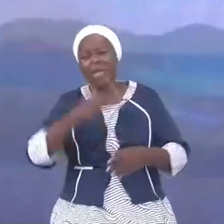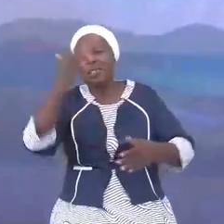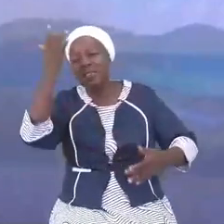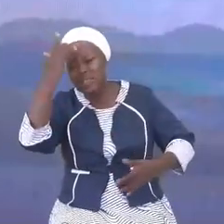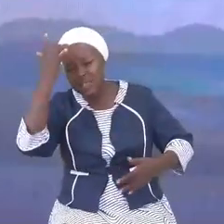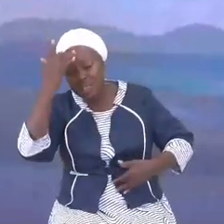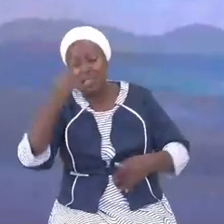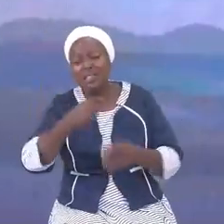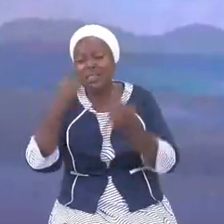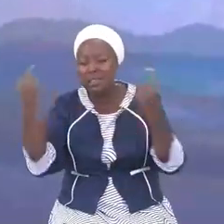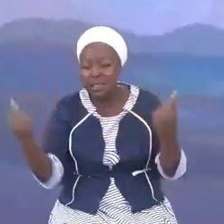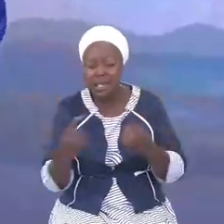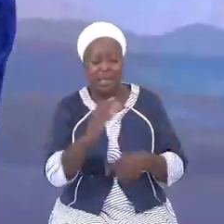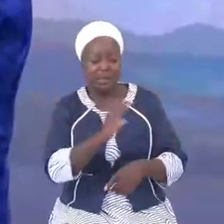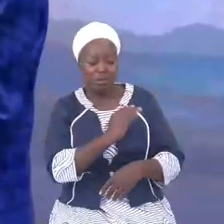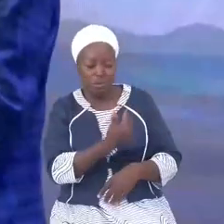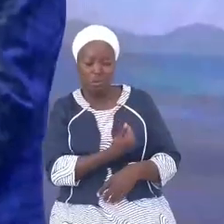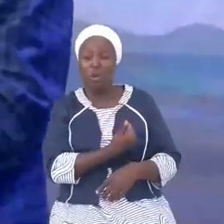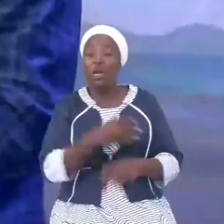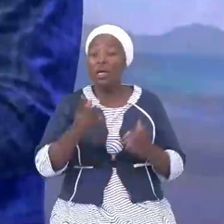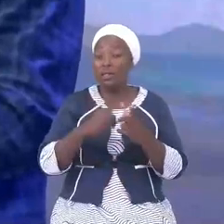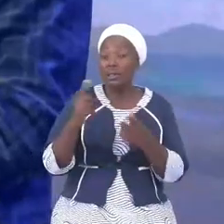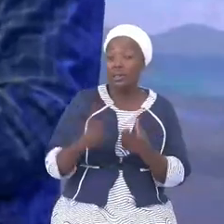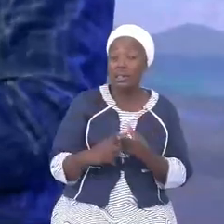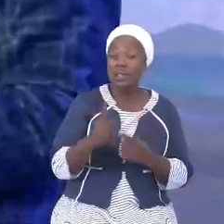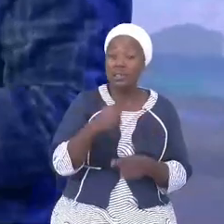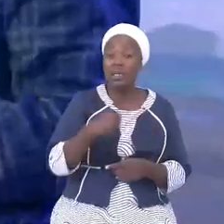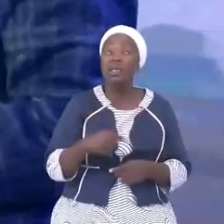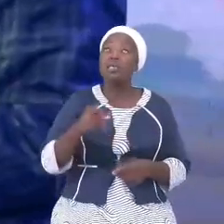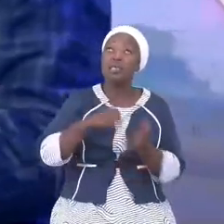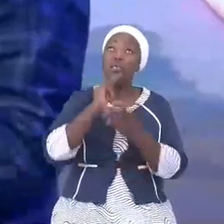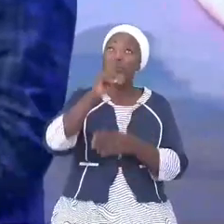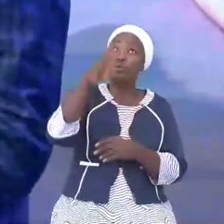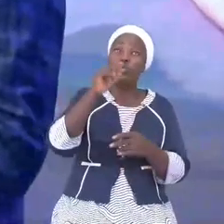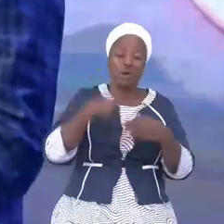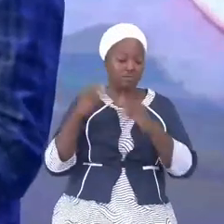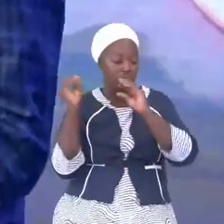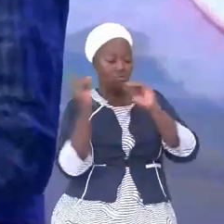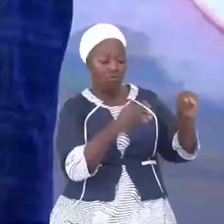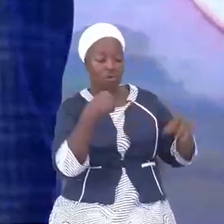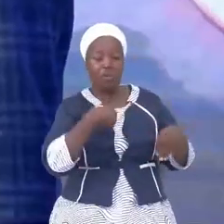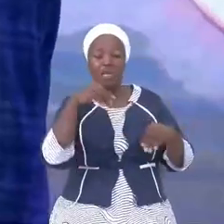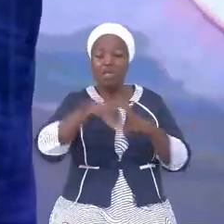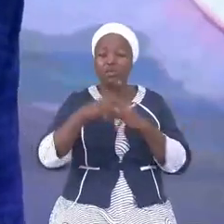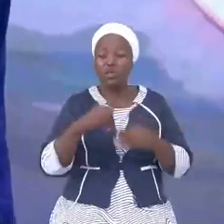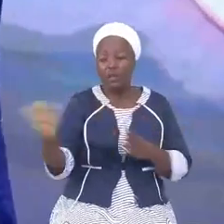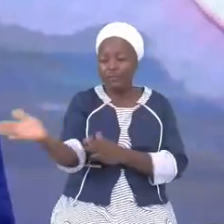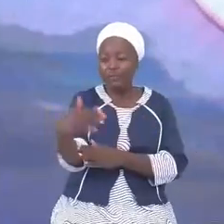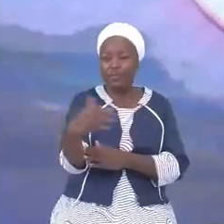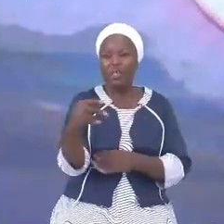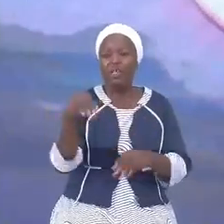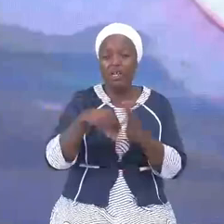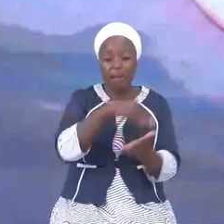mon âme malade. Et tu m'as jeté dans l'abîme, dans le cœur de la mer. Et les courants